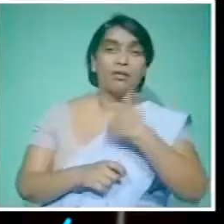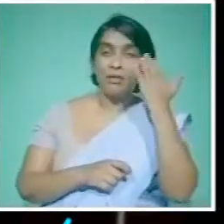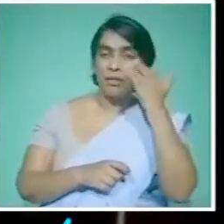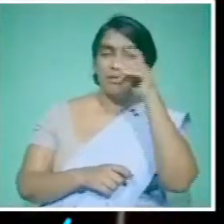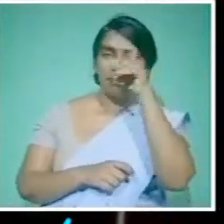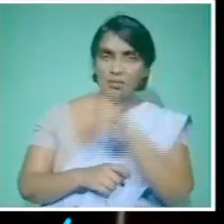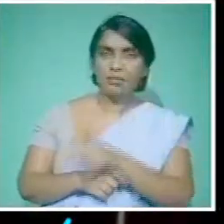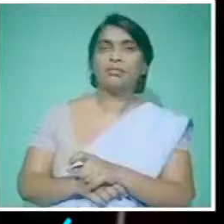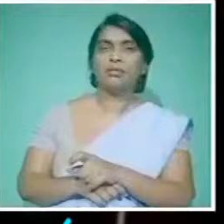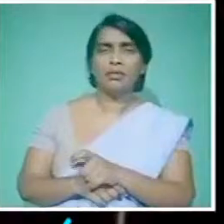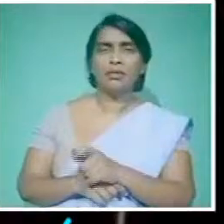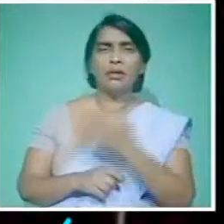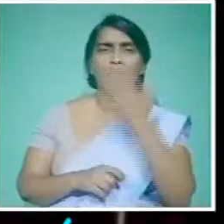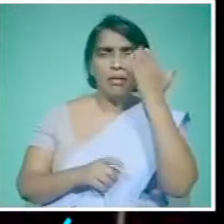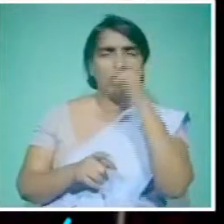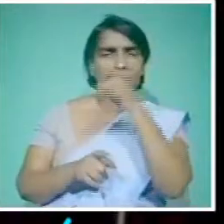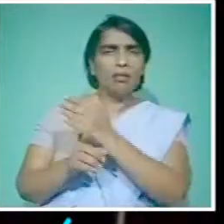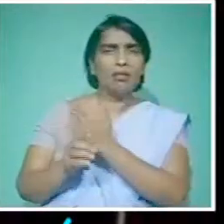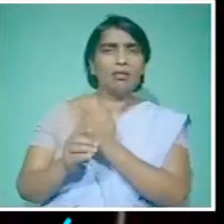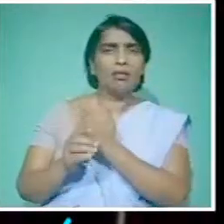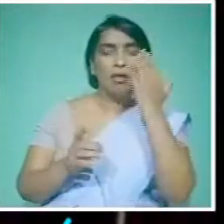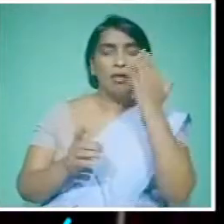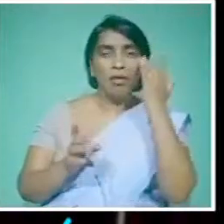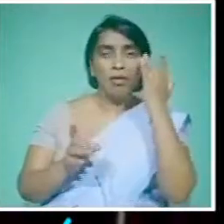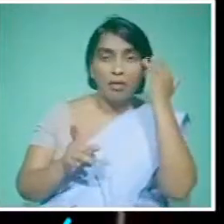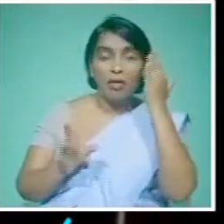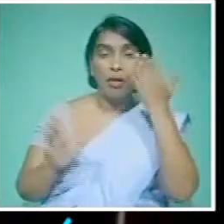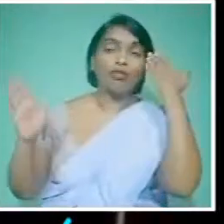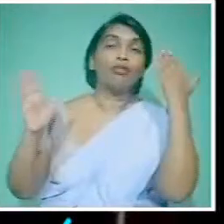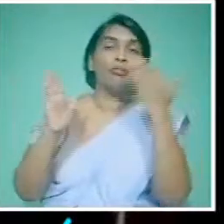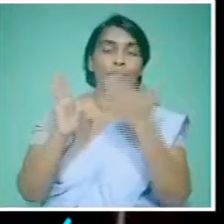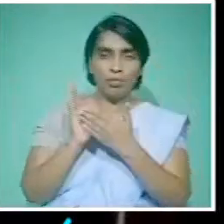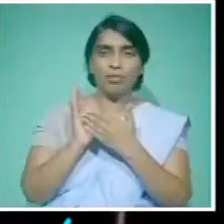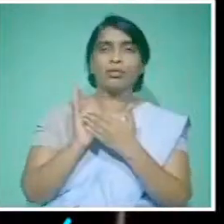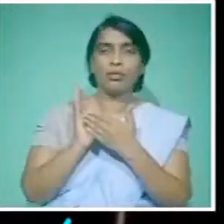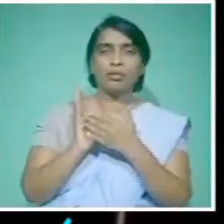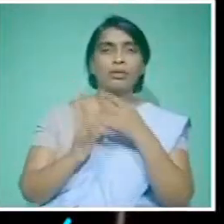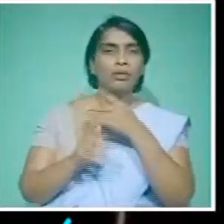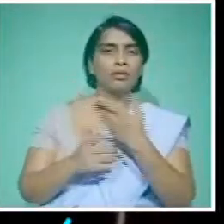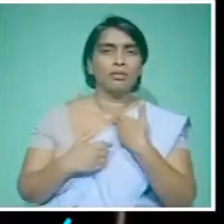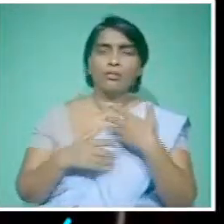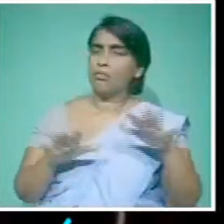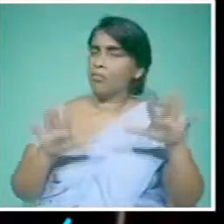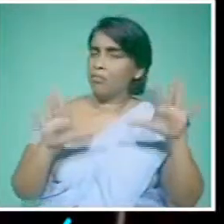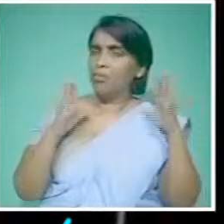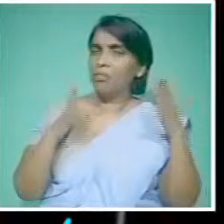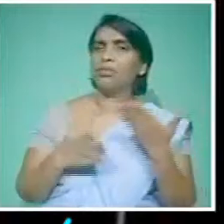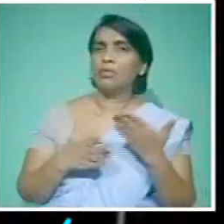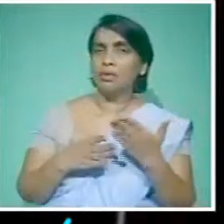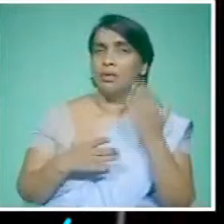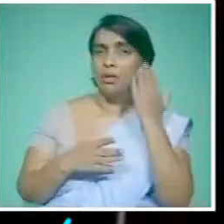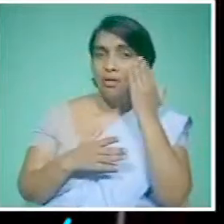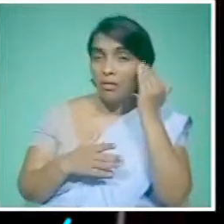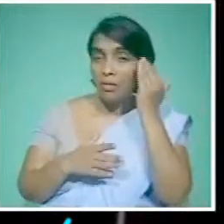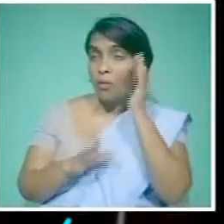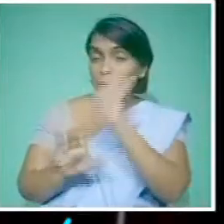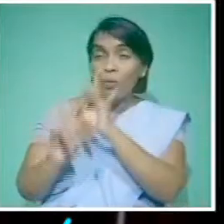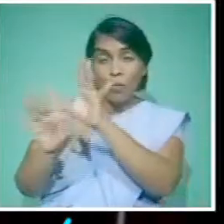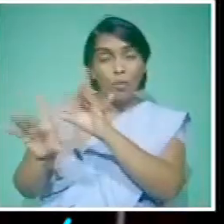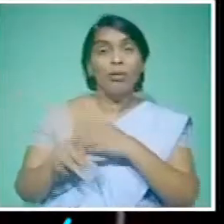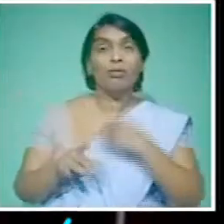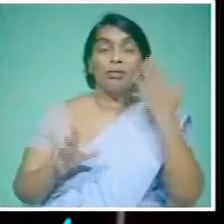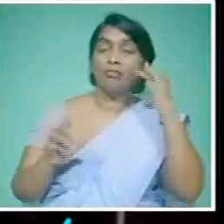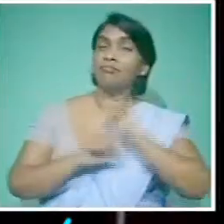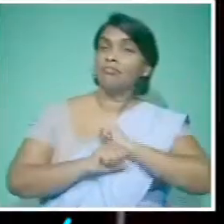කාන්තාවකට. හැබැයි මේ කාන්තාව එළියට බහින්න කාන්තාව වෙනුවෙන්. ඒකයි මට තියෙන පුදුමේ. කාන්තාව වෙනුවෙන් තමයි